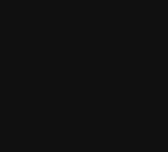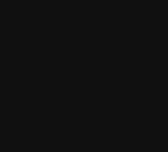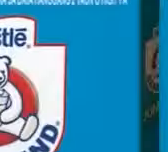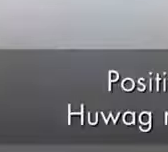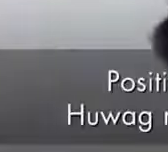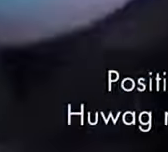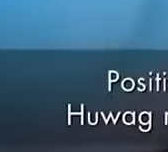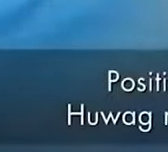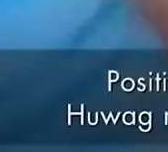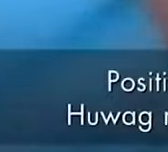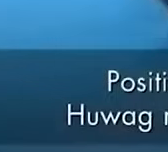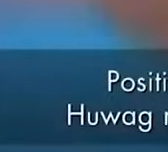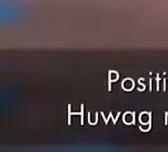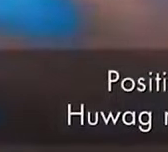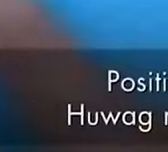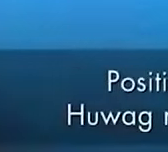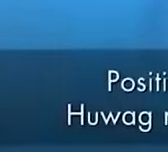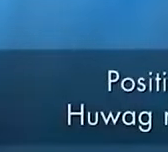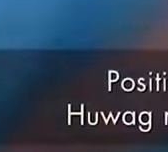9:35 p.m.